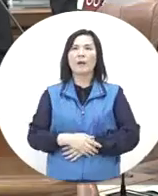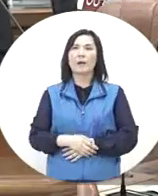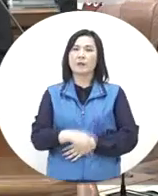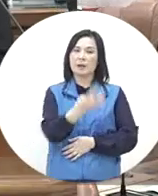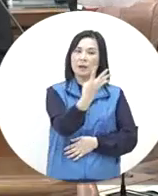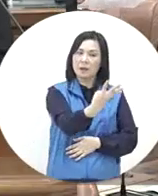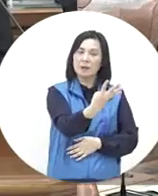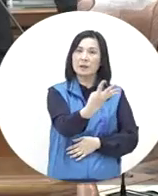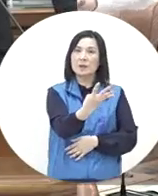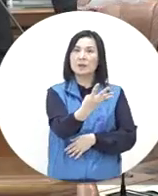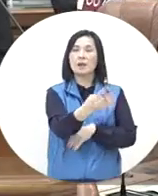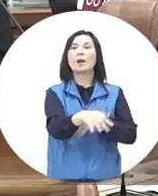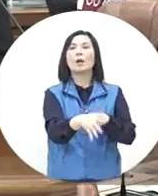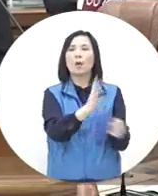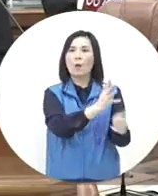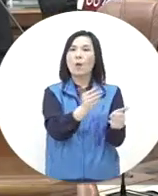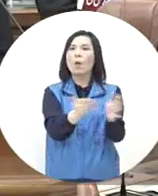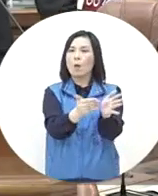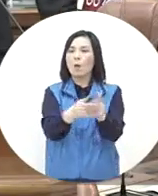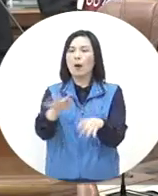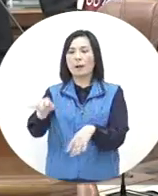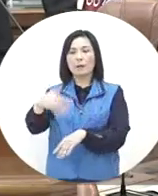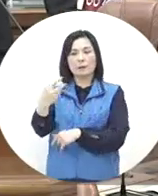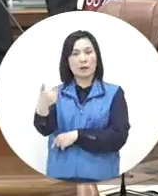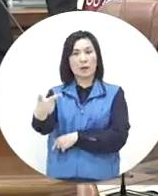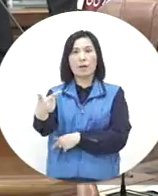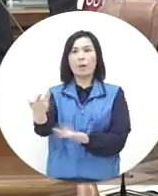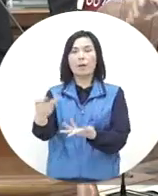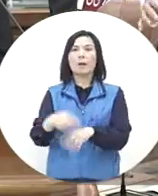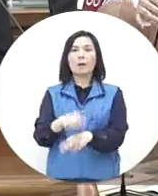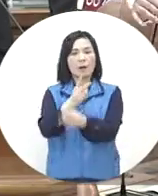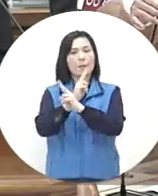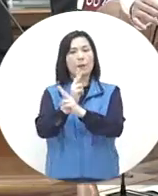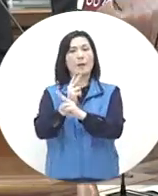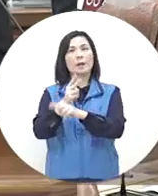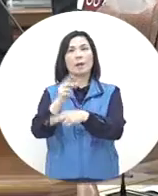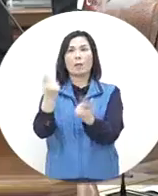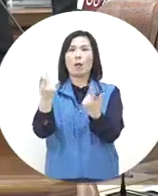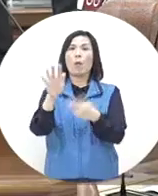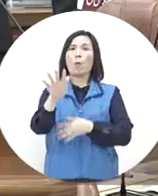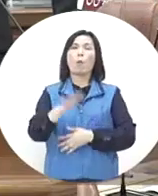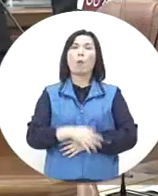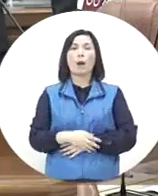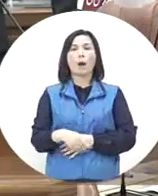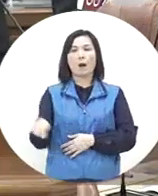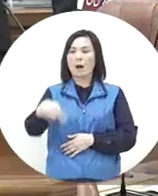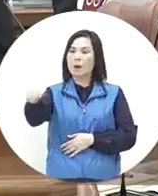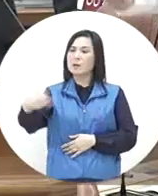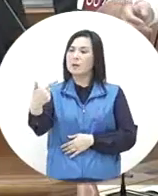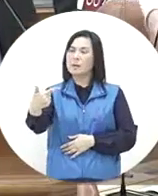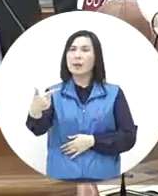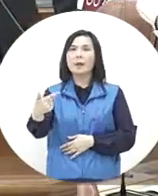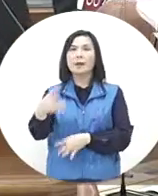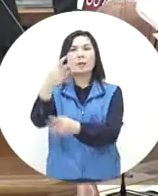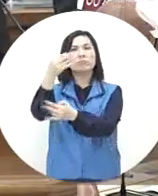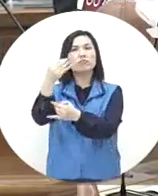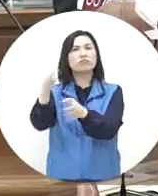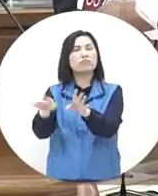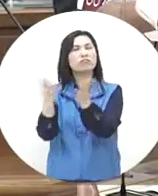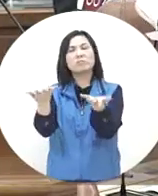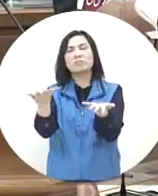4个地方之外，还有其他6个地方，很多包括我们板桥也有好几个站呢、啊。那这些部分什么时候开始动？什么时候开始做？ 这样